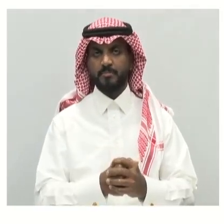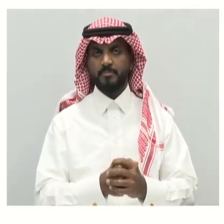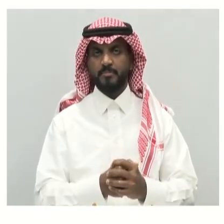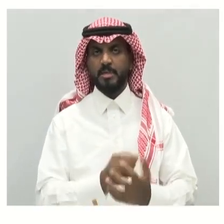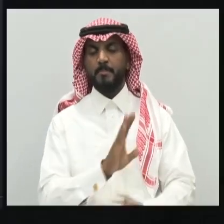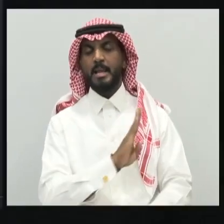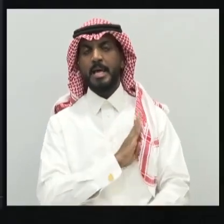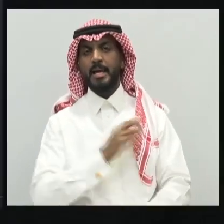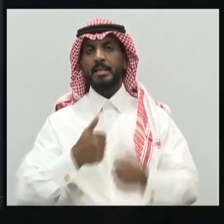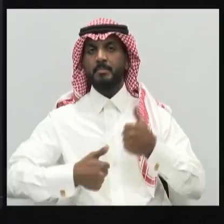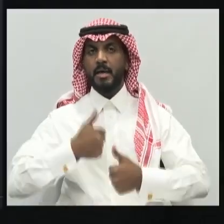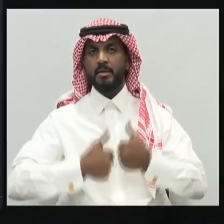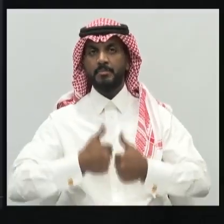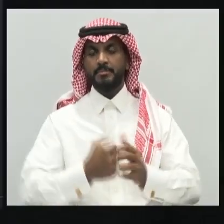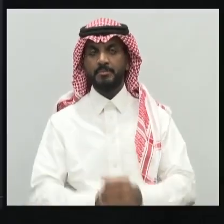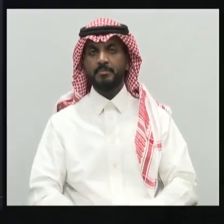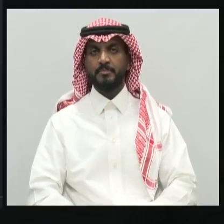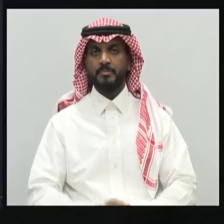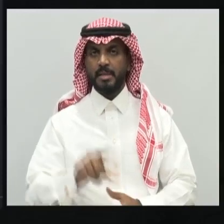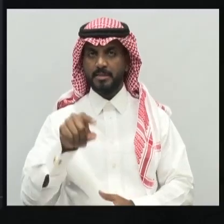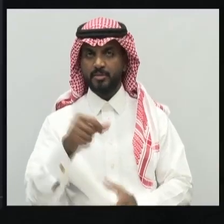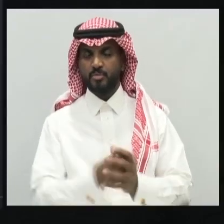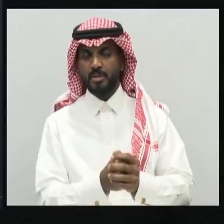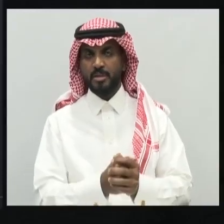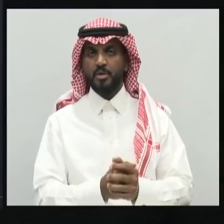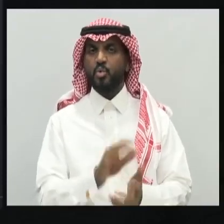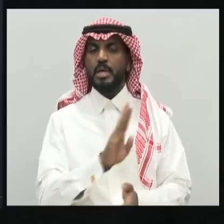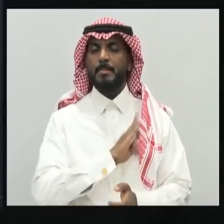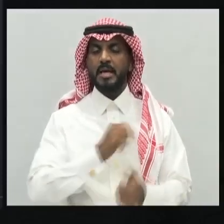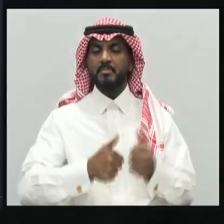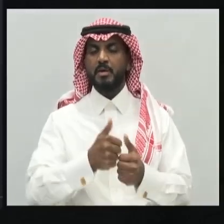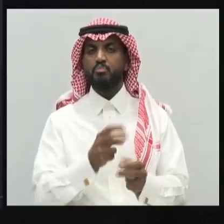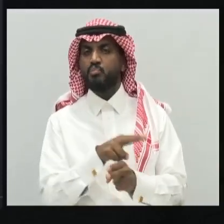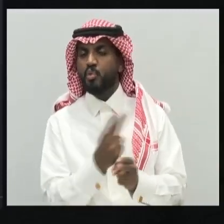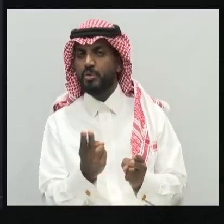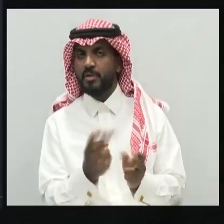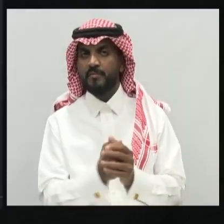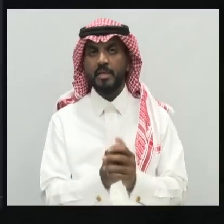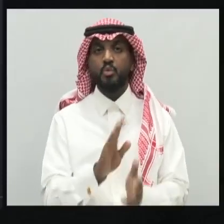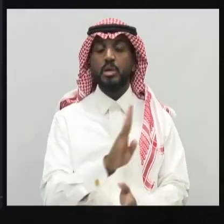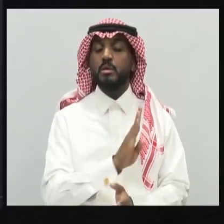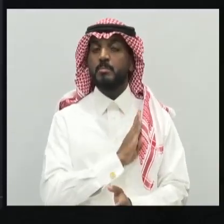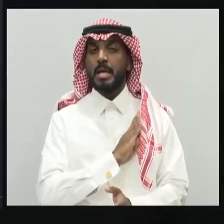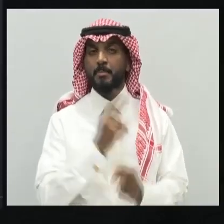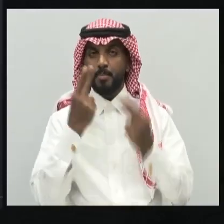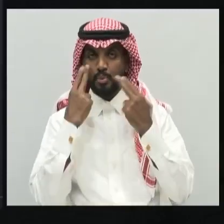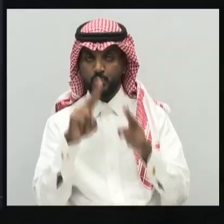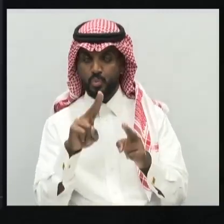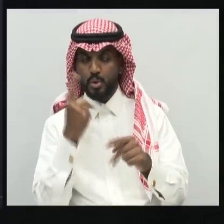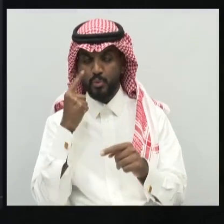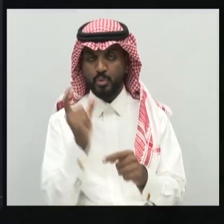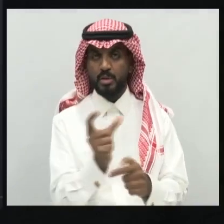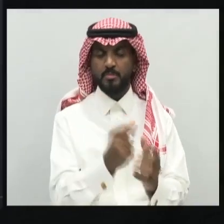املاء اختباري احسنتم الاملاء الاختباري يختلف عن الاملاء المنظور الاملاء المنظور ننظر الى